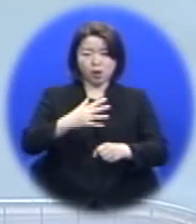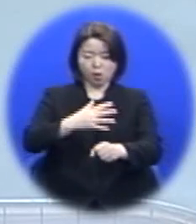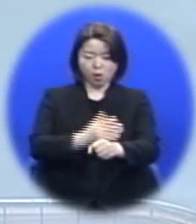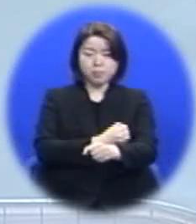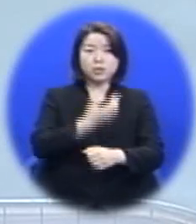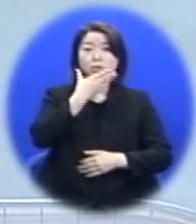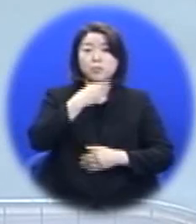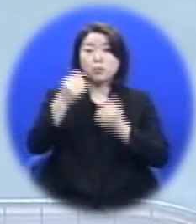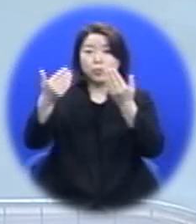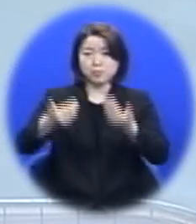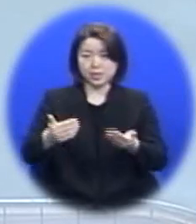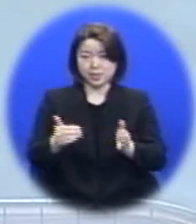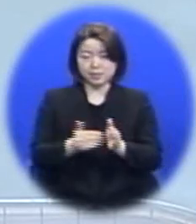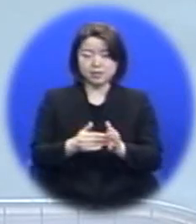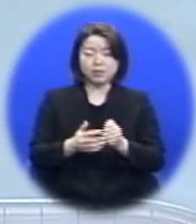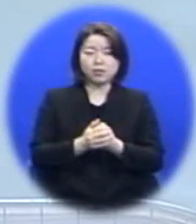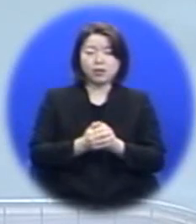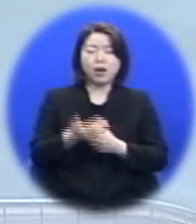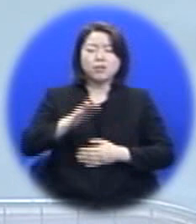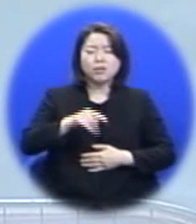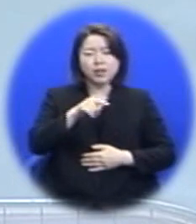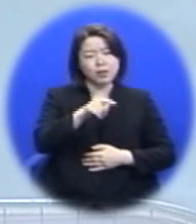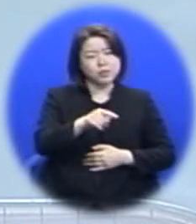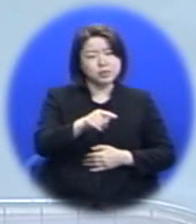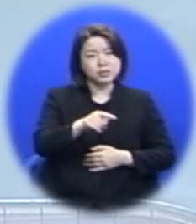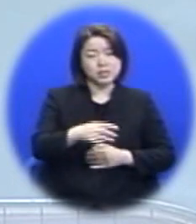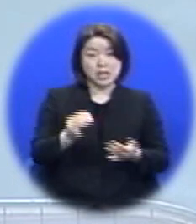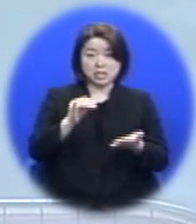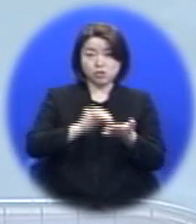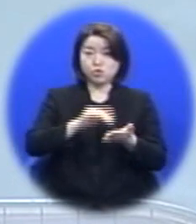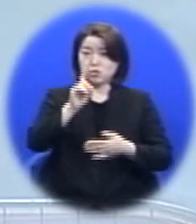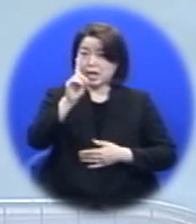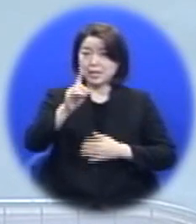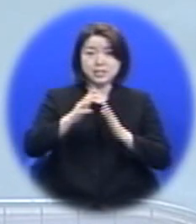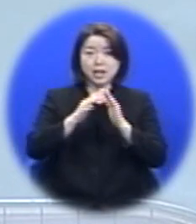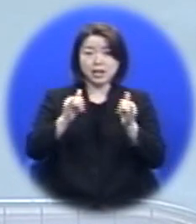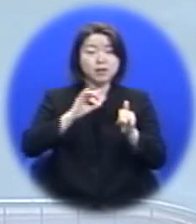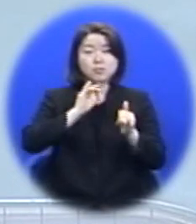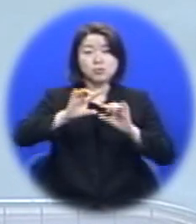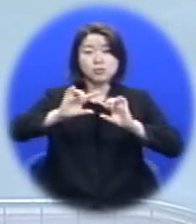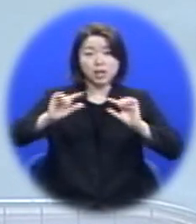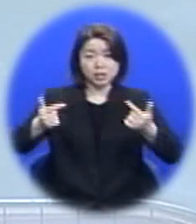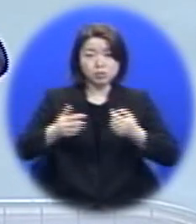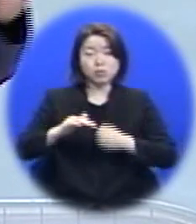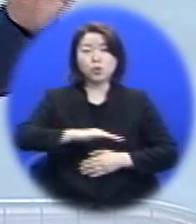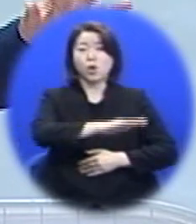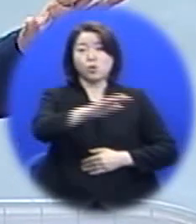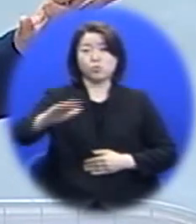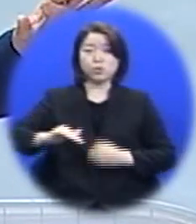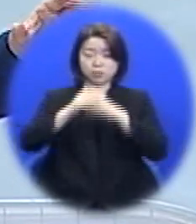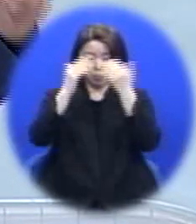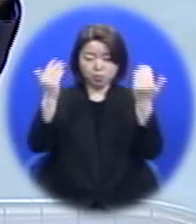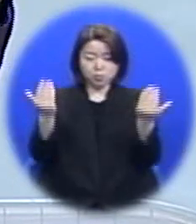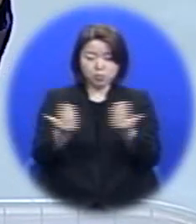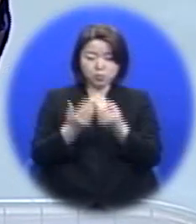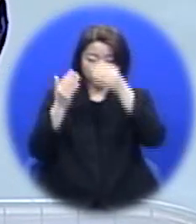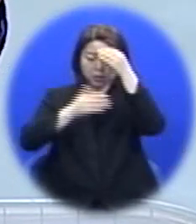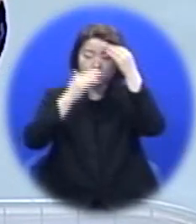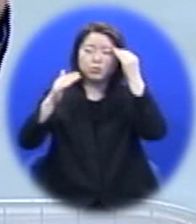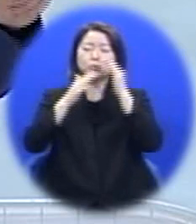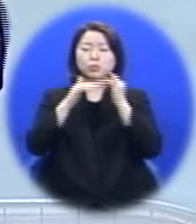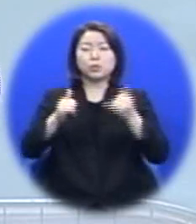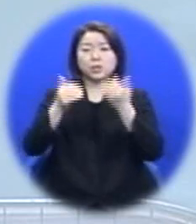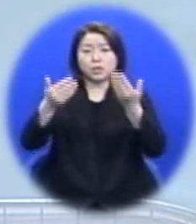엄청난 복을 받았습니다. 그런데 이것은 그저 룻 한 사람의 케이스만 아니고 우리 모든 성도들에게 주시는